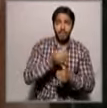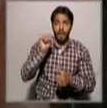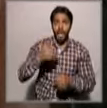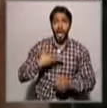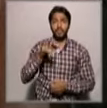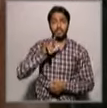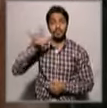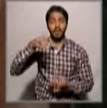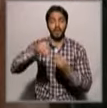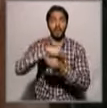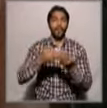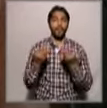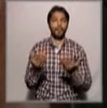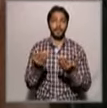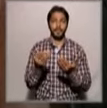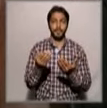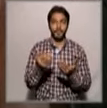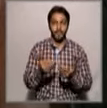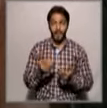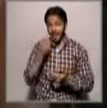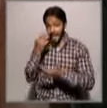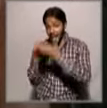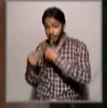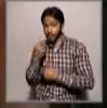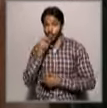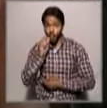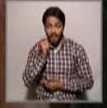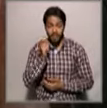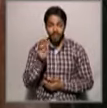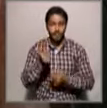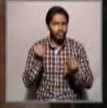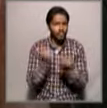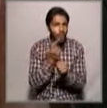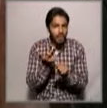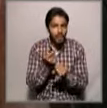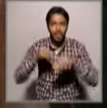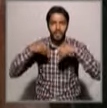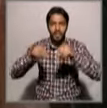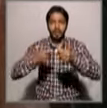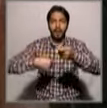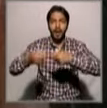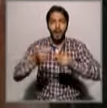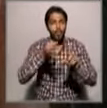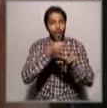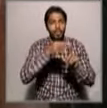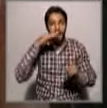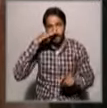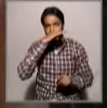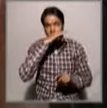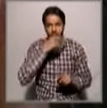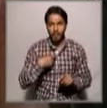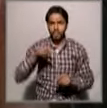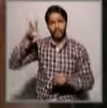من الفلوس دي؟ يعني هو من فلوس المخدرات دي اشترى عربية، وبعد كده بقى معاه فلوس من ورا